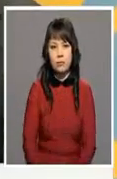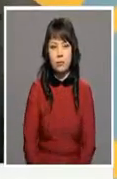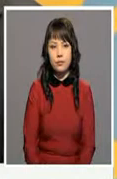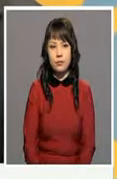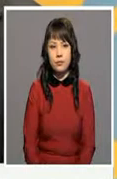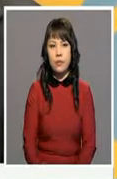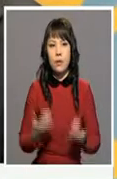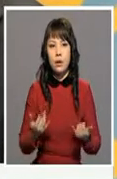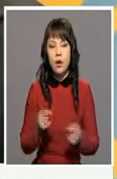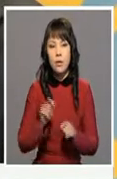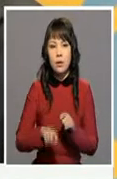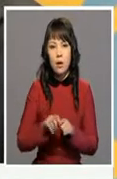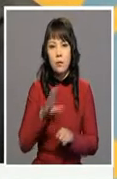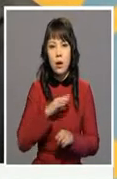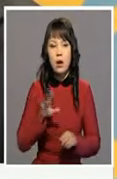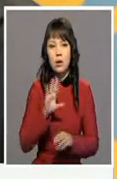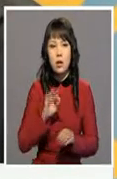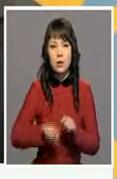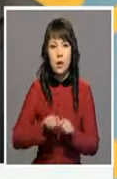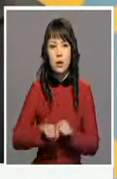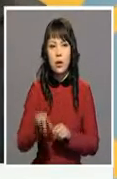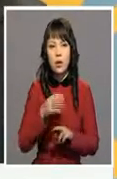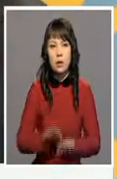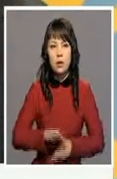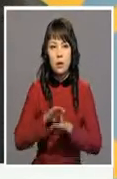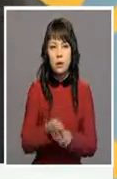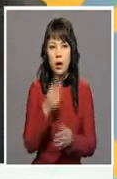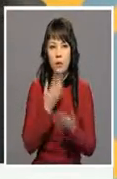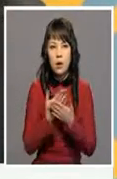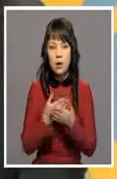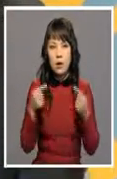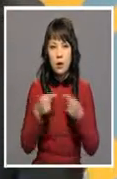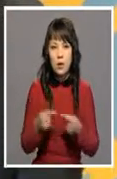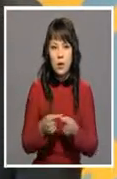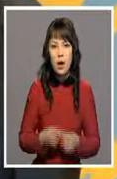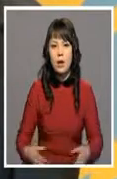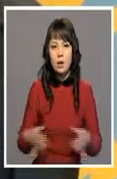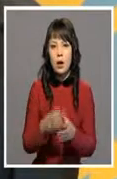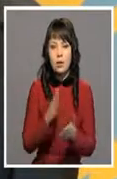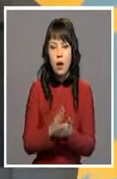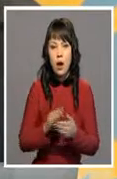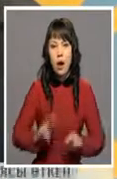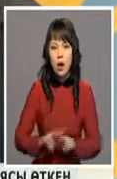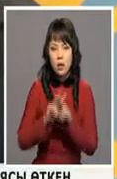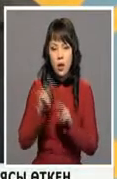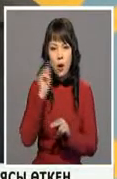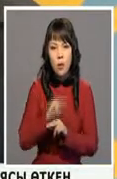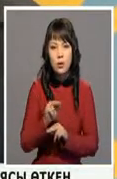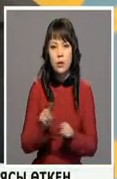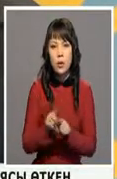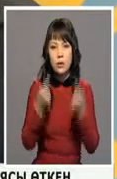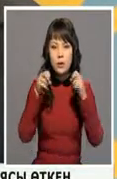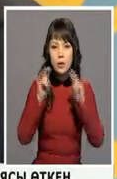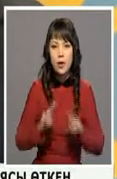аяқталуын тексерді. Астанадағы электровоз шығару зауытын іске қосты. Астана жаңа оқу орталығы көліктегі